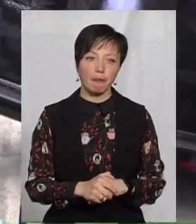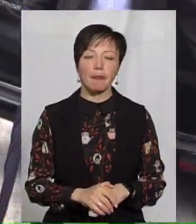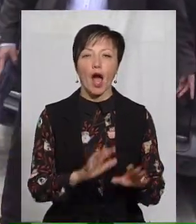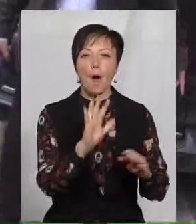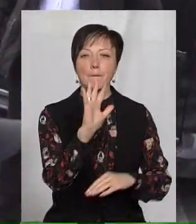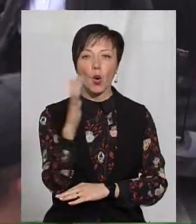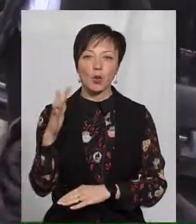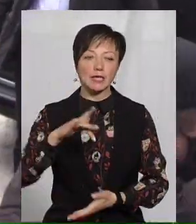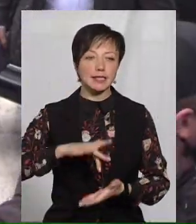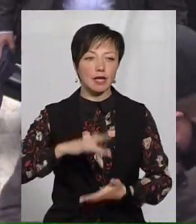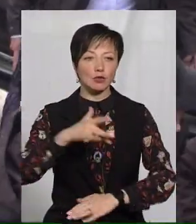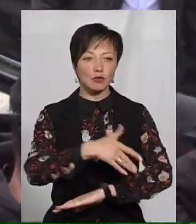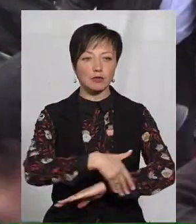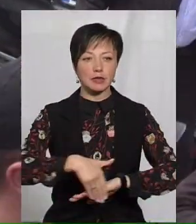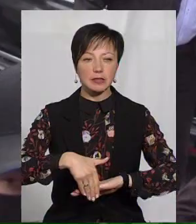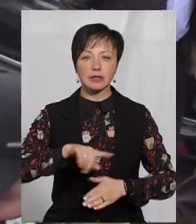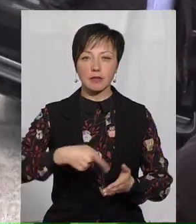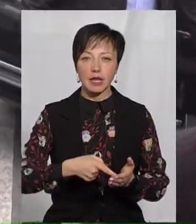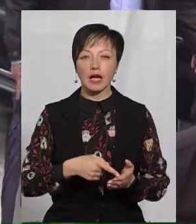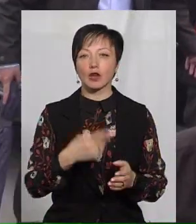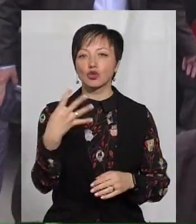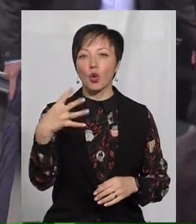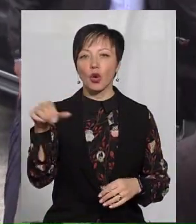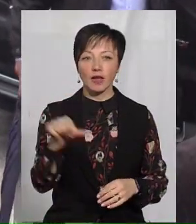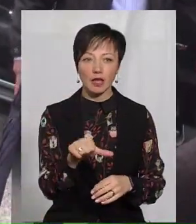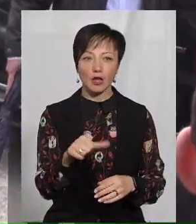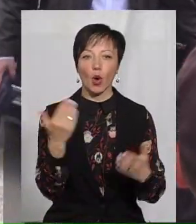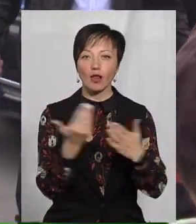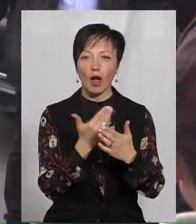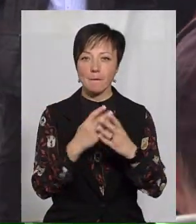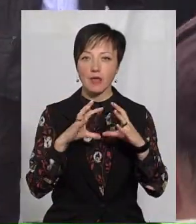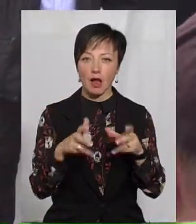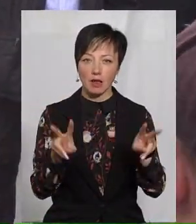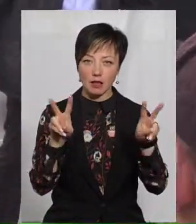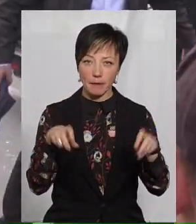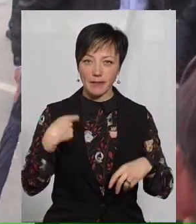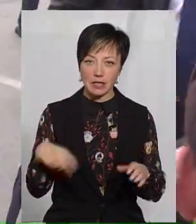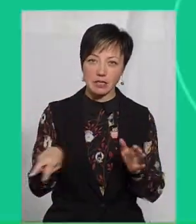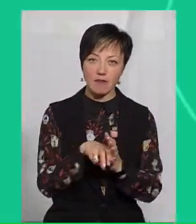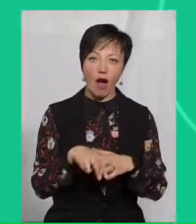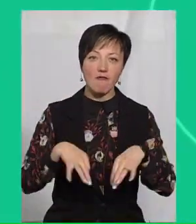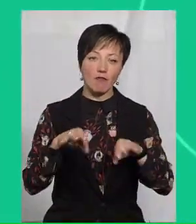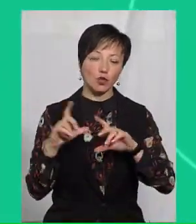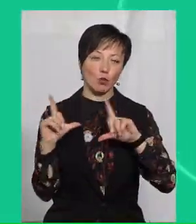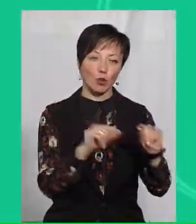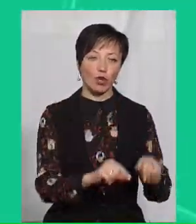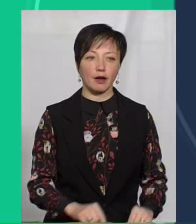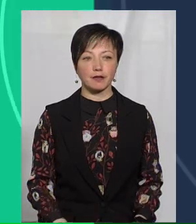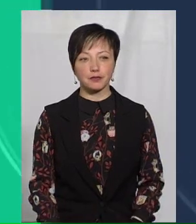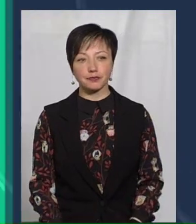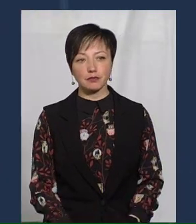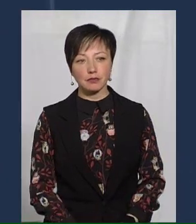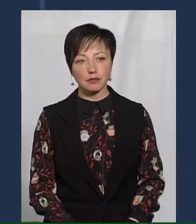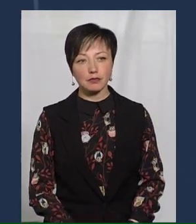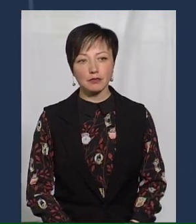Прогулянка центром Хмельницького тривала 40 хвилин. Дійшовши до кінотеатру «Планета», гарант сів у авто та поїхав.